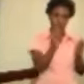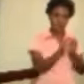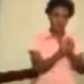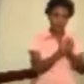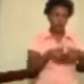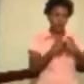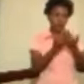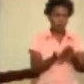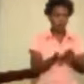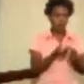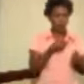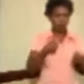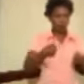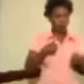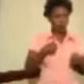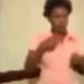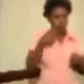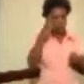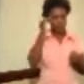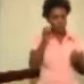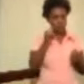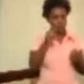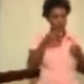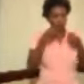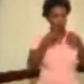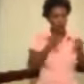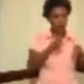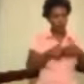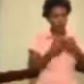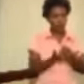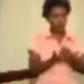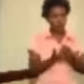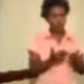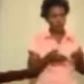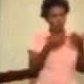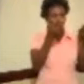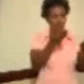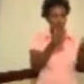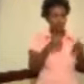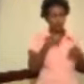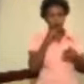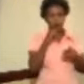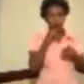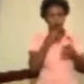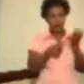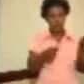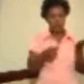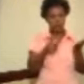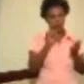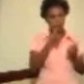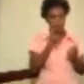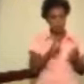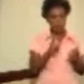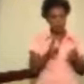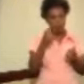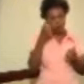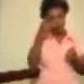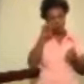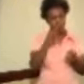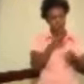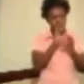Jean nouyé nous-mêmes ça nous vend ça nous représenter ça nous payer donc il s'agit maintenant de recentrer tout